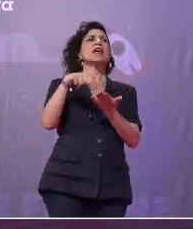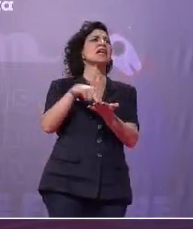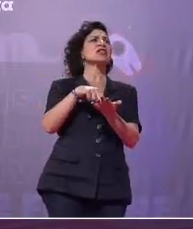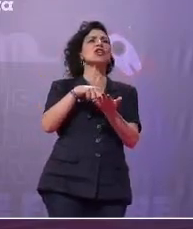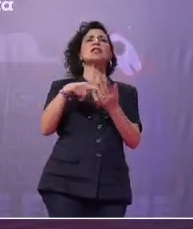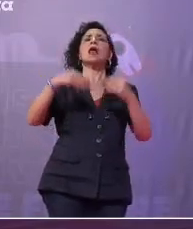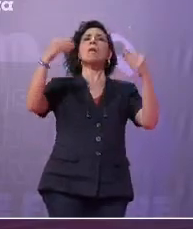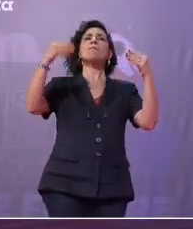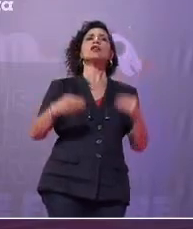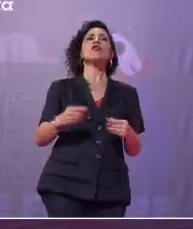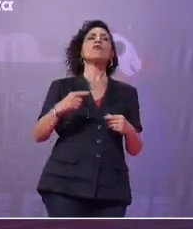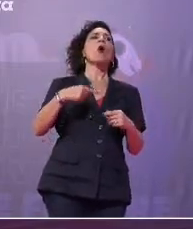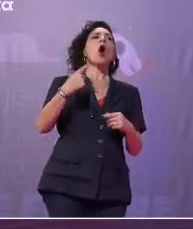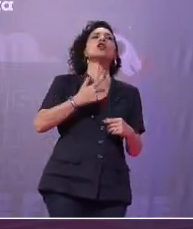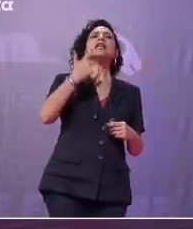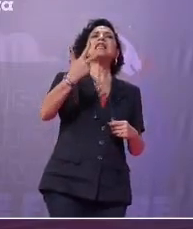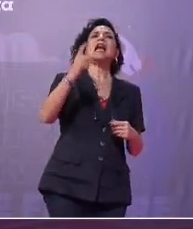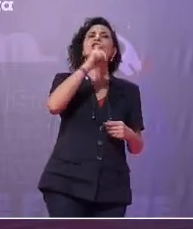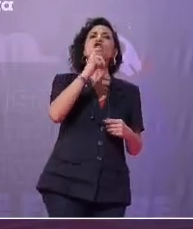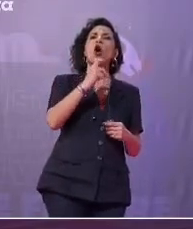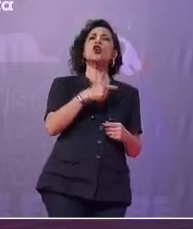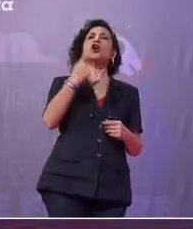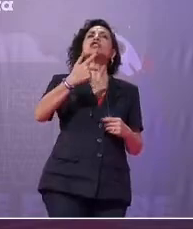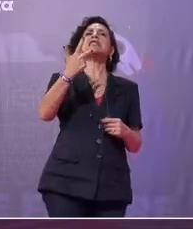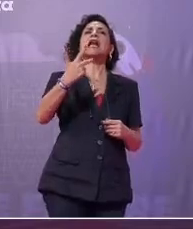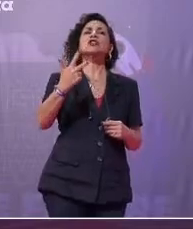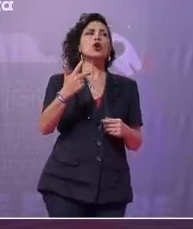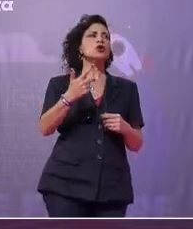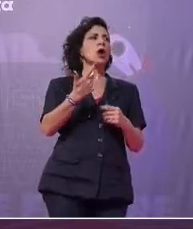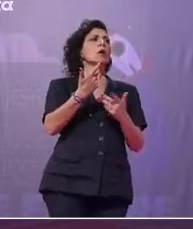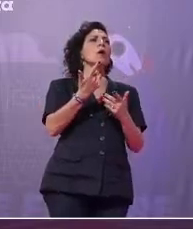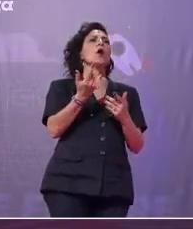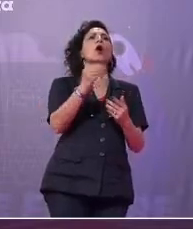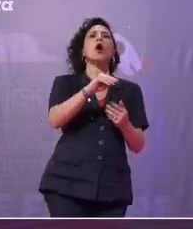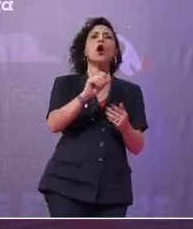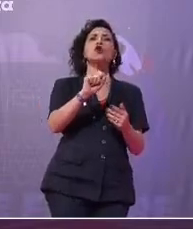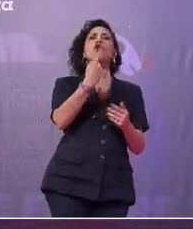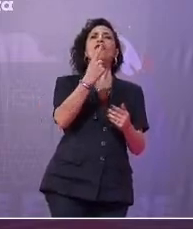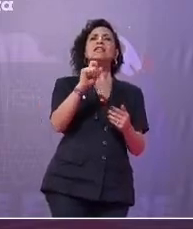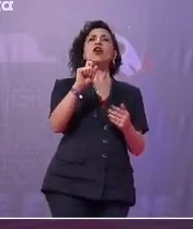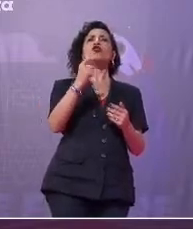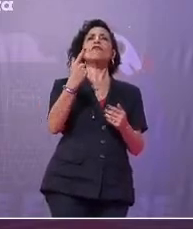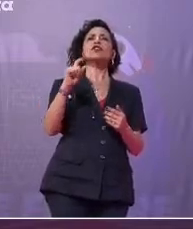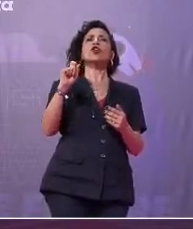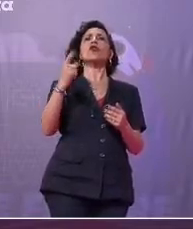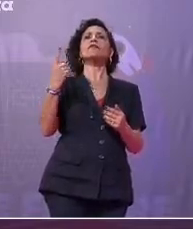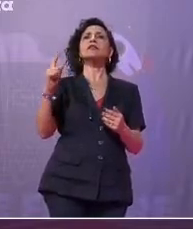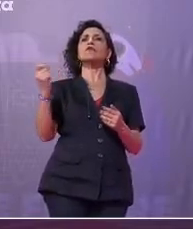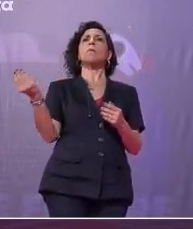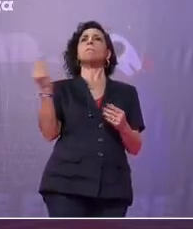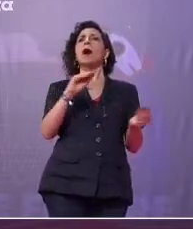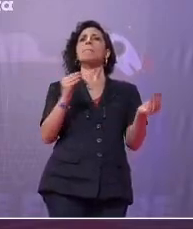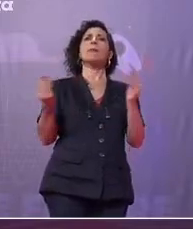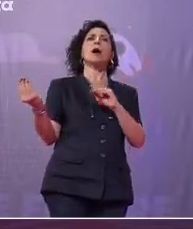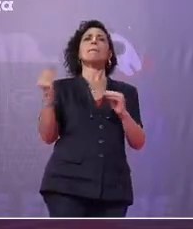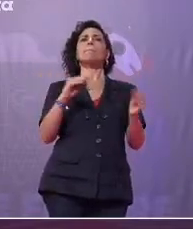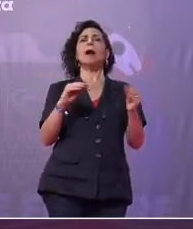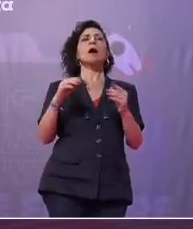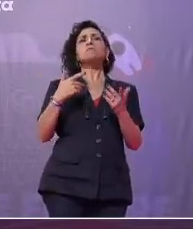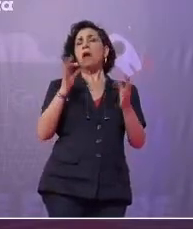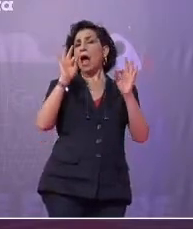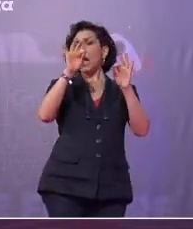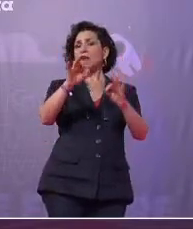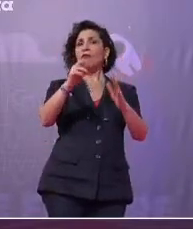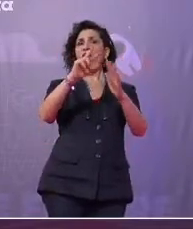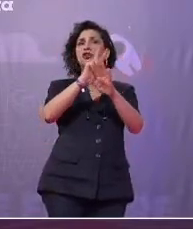arriveremo a un punto successivo tra un ipotetico 18 mesi sul quale c'è abbastanza consenso nel quale ci saranno degli agenti che